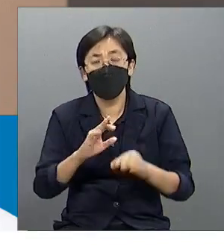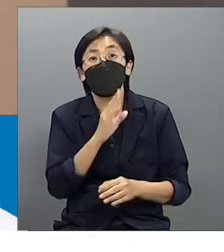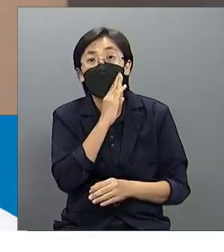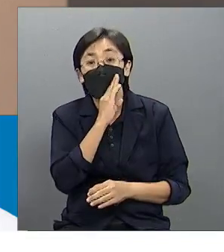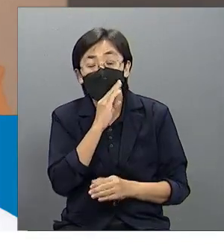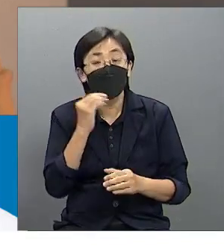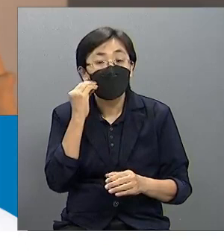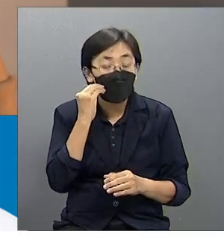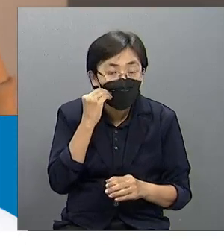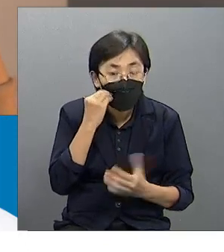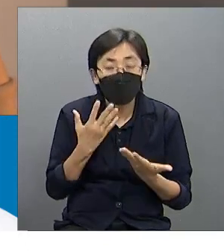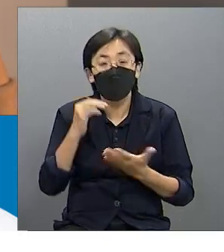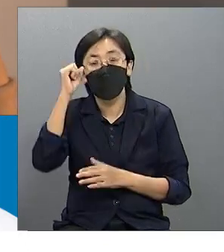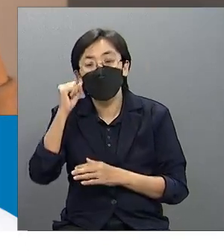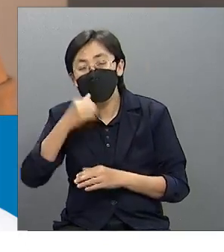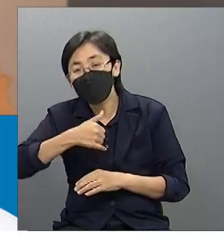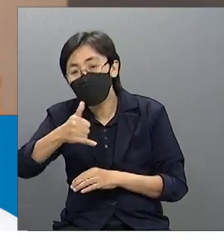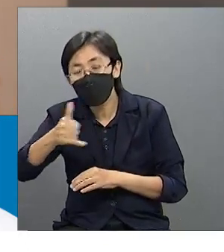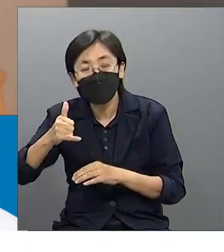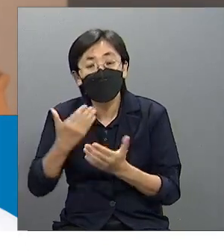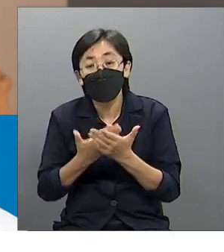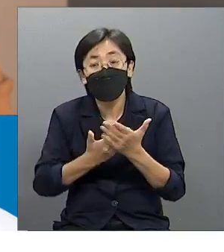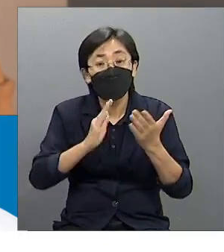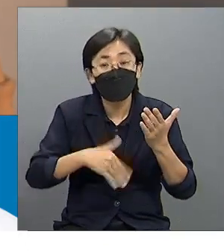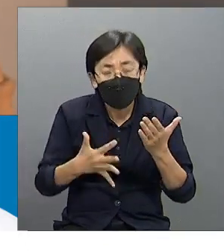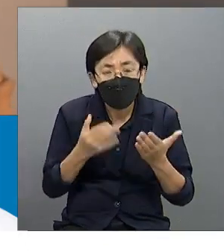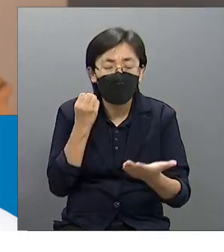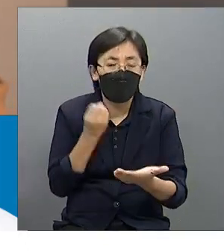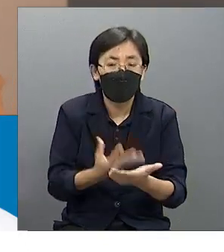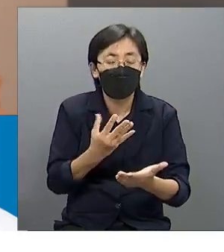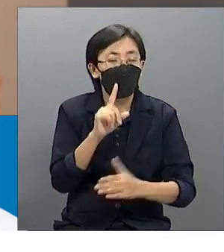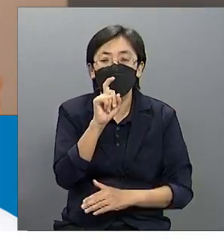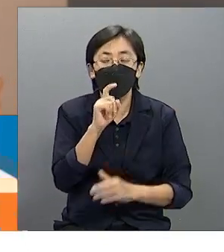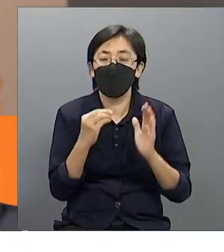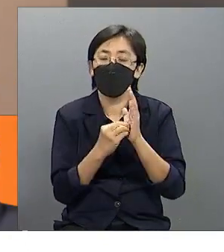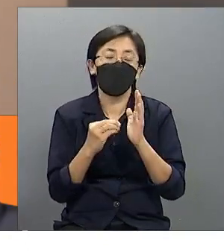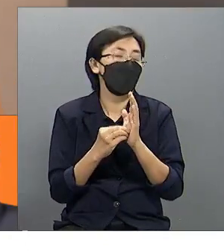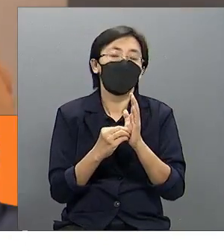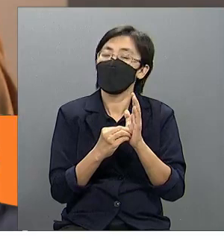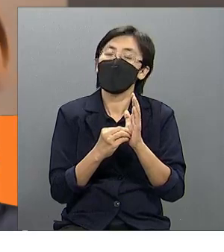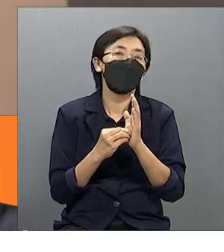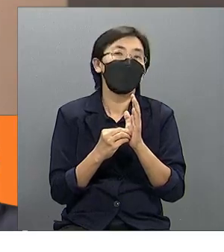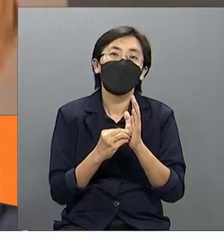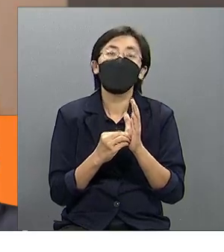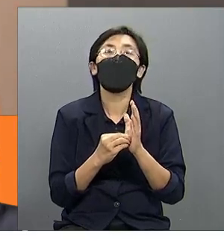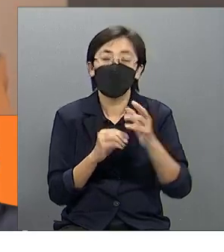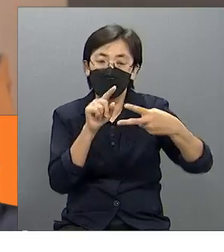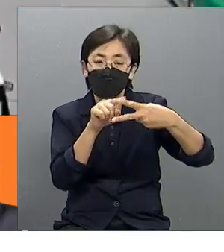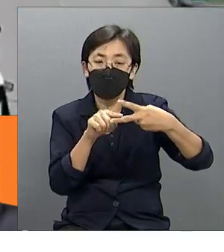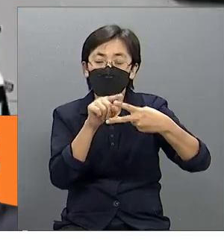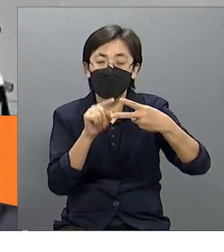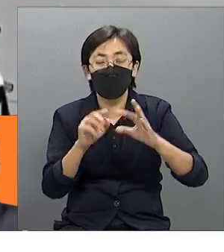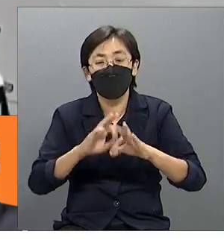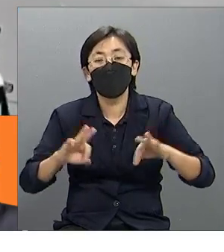ไปลดอย่างอื่นเนี่ยแล้วอย่างนี้2อย่างนี้ยังแพงนะคะกรุงเทพไม่มีทางถูกได้เลยค่ะเพราะ2อย่างนี้คือเบสของอีกหลายเรื่องตามมาก